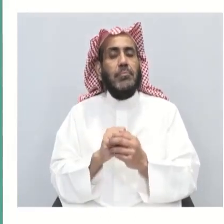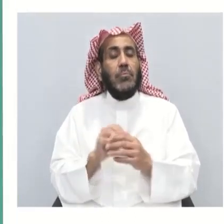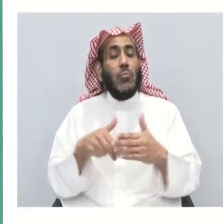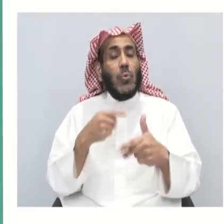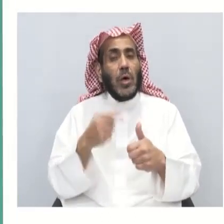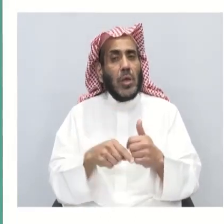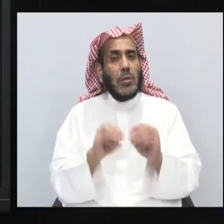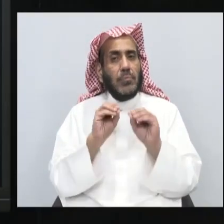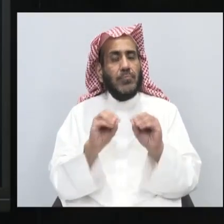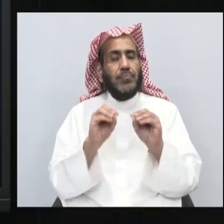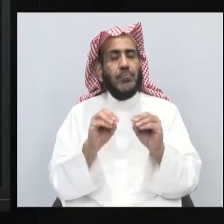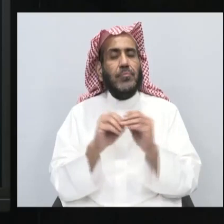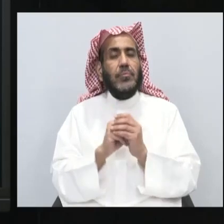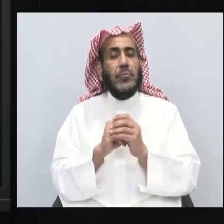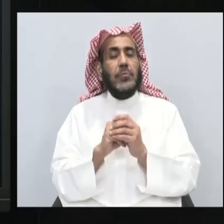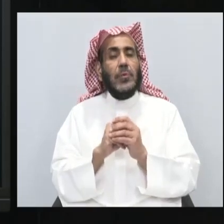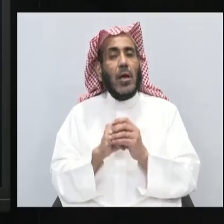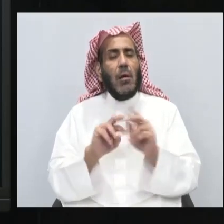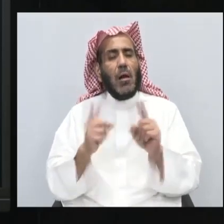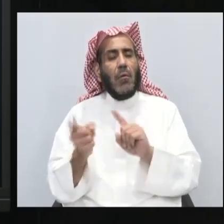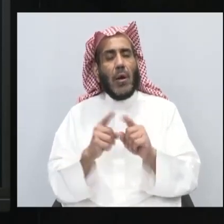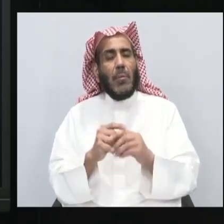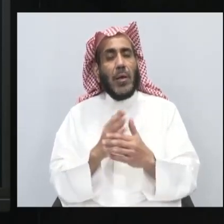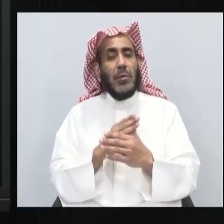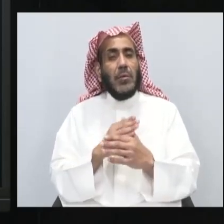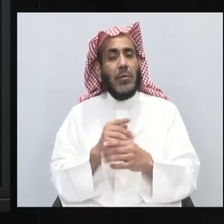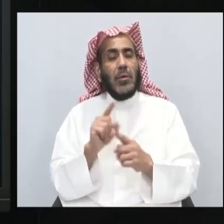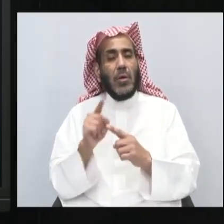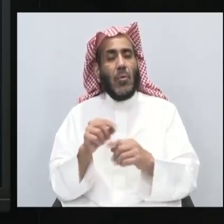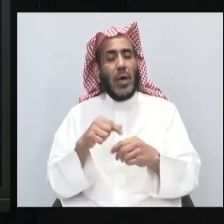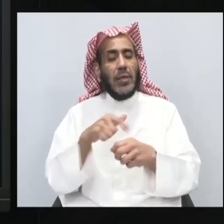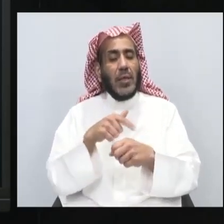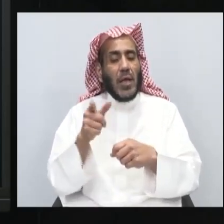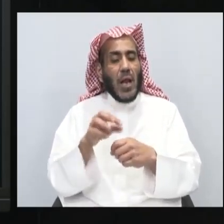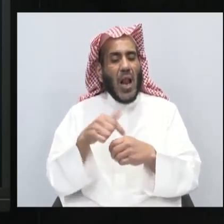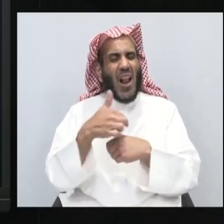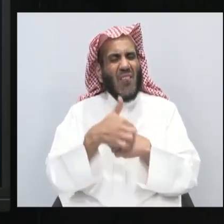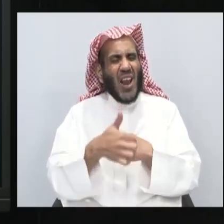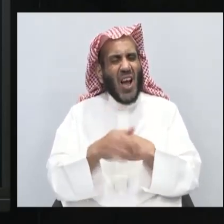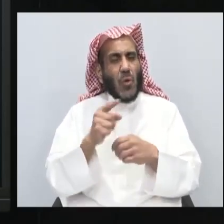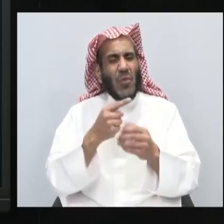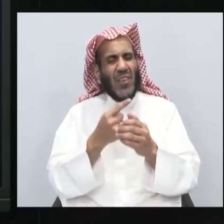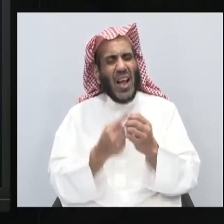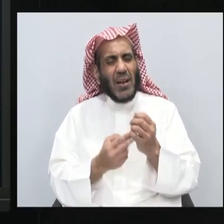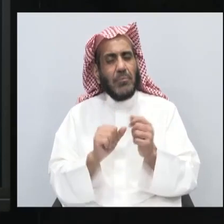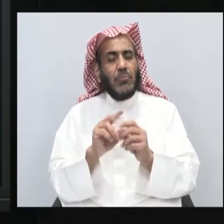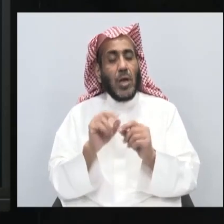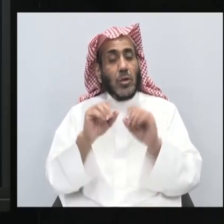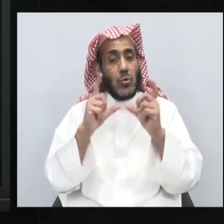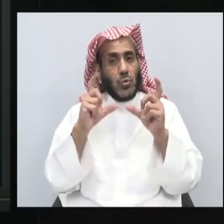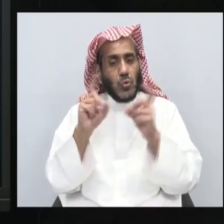وأيضا تطرقنا إلى ما الفرق بين ذوات الفلقة والفلقتين. من هذه